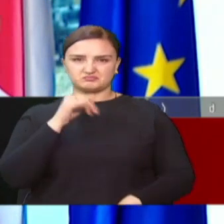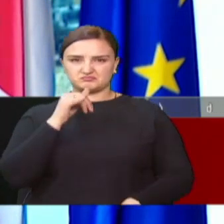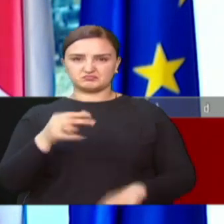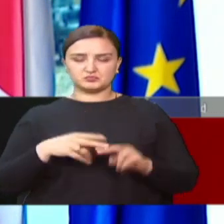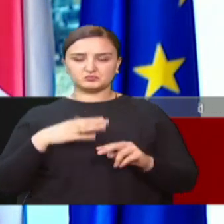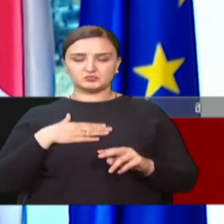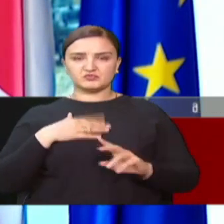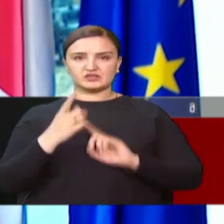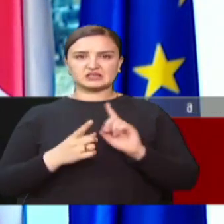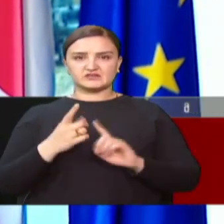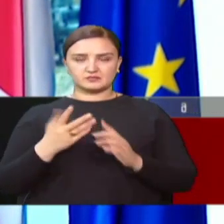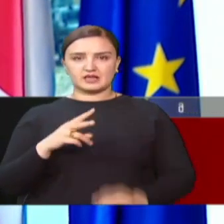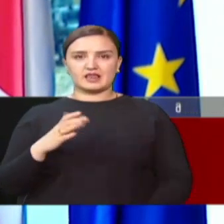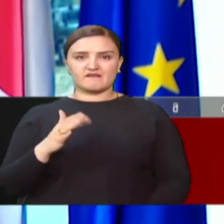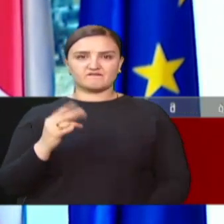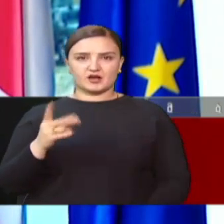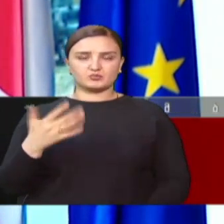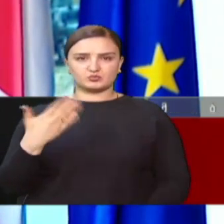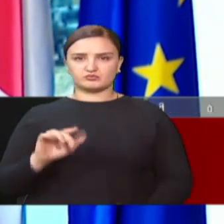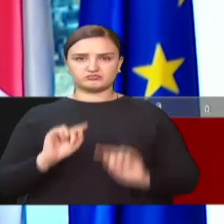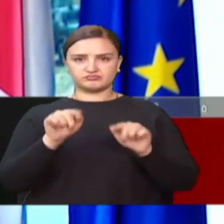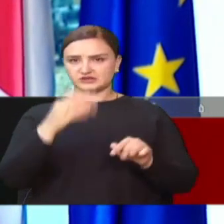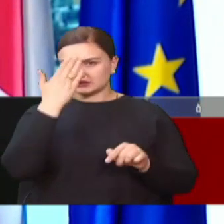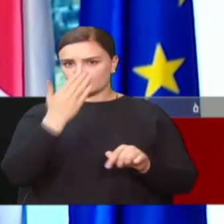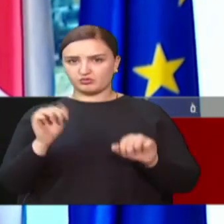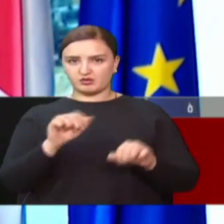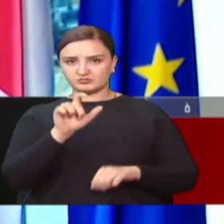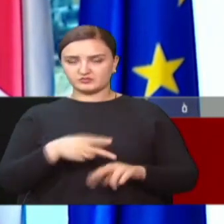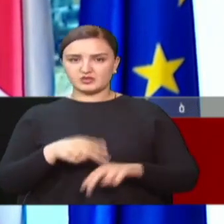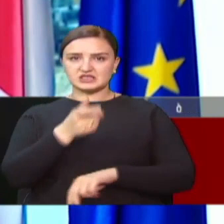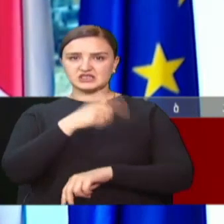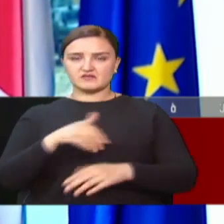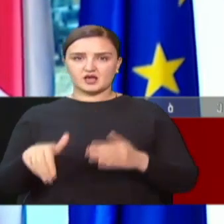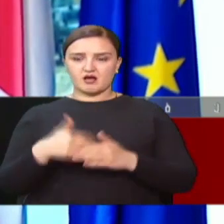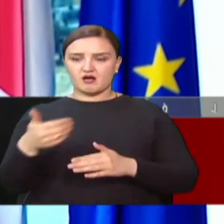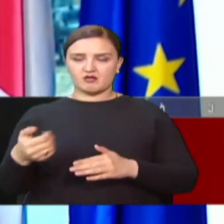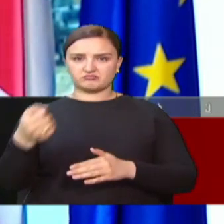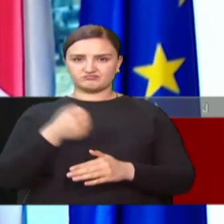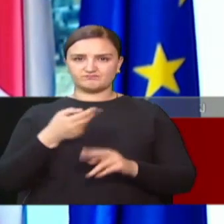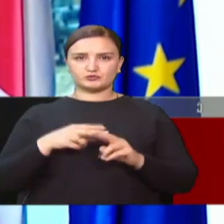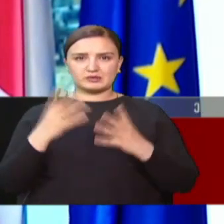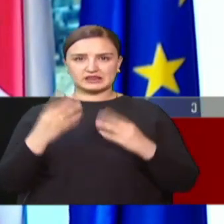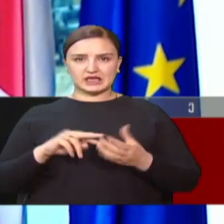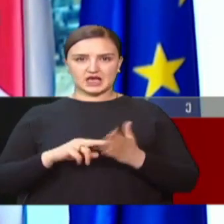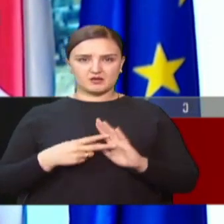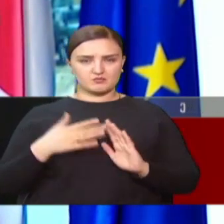მნიშვნელოვანი ცვლილება მოხდა. ლევანის ახალხო დამცველი გახდა, შემოვიდა ახალი წევრი და ჩვენ ცოტა სხვა დღის ეს რიგი ქონდა, მაგრამ